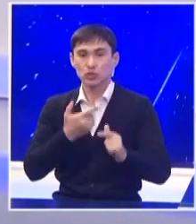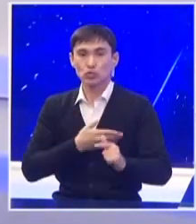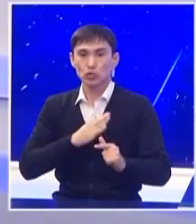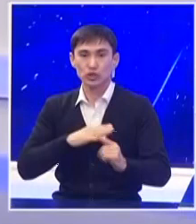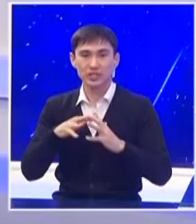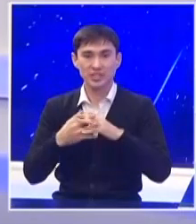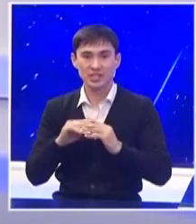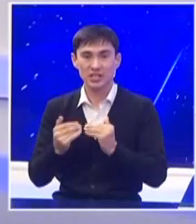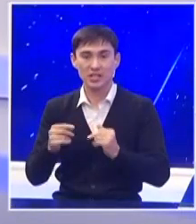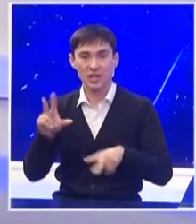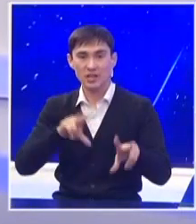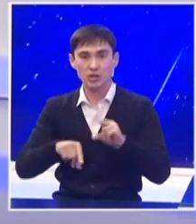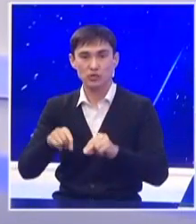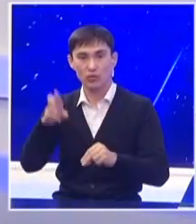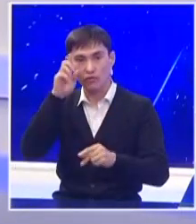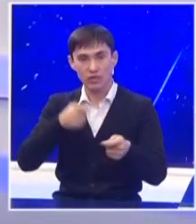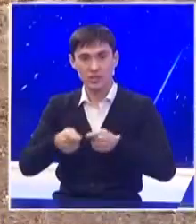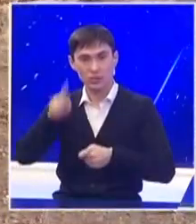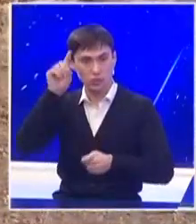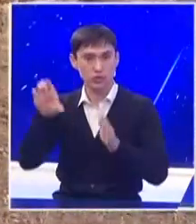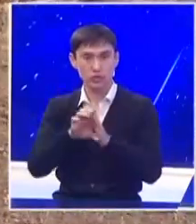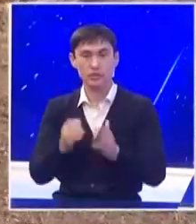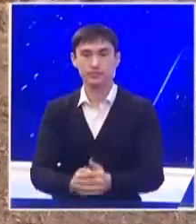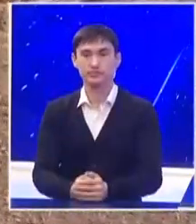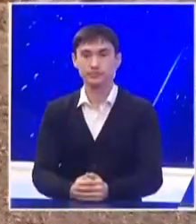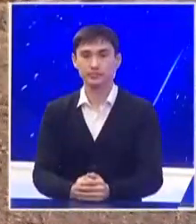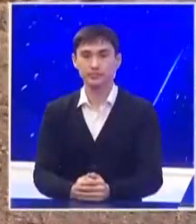что власти наконец-то их услышат.